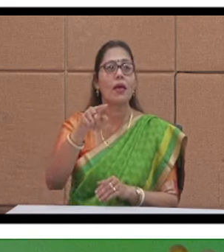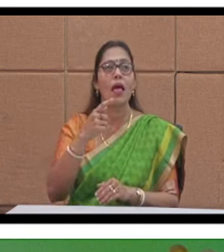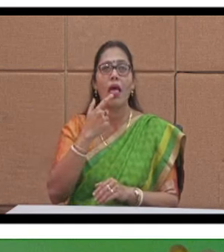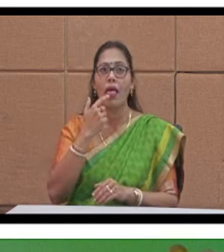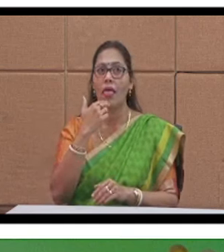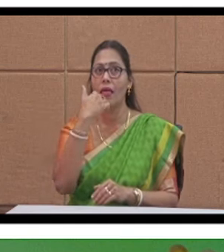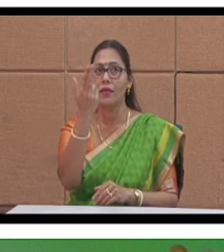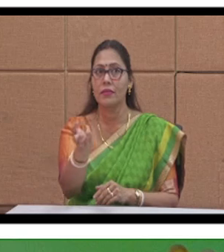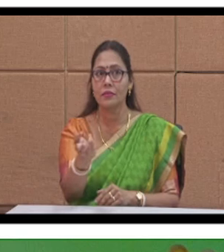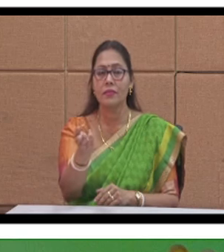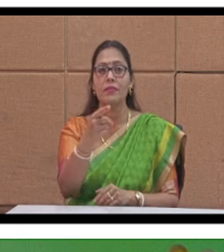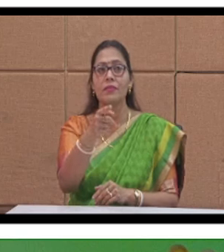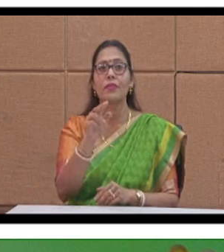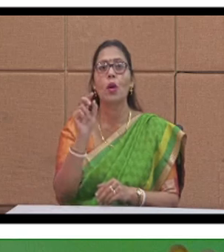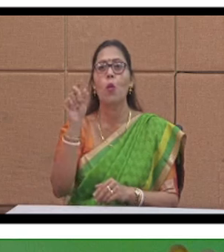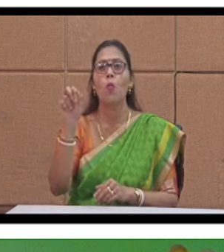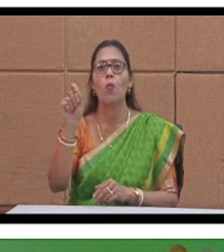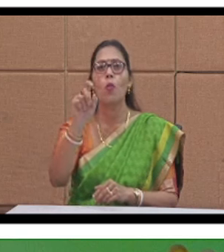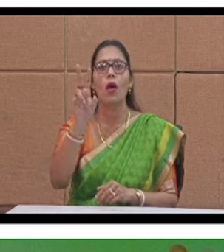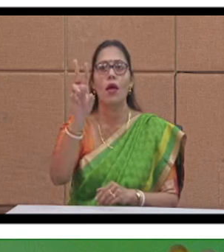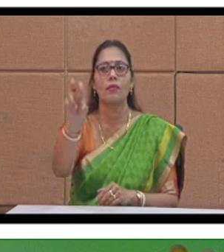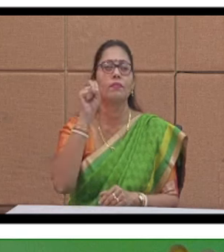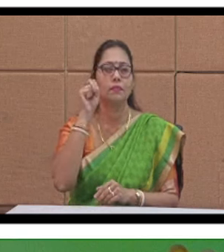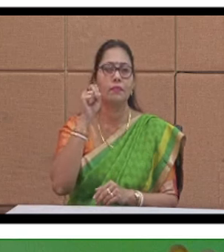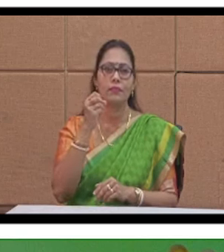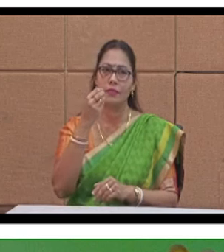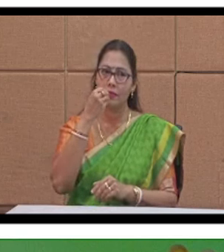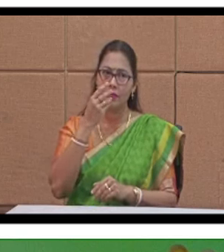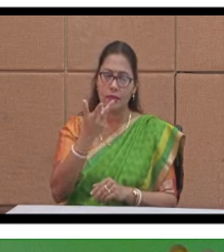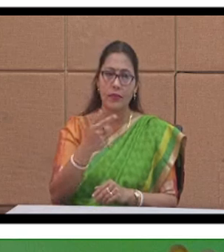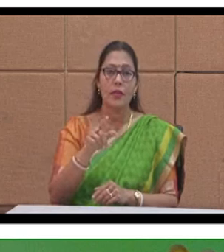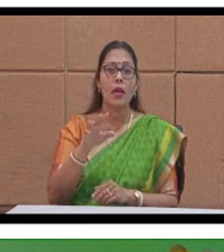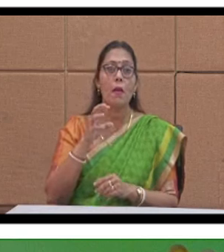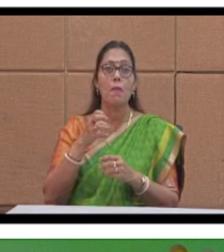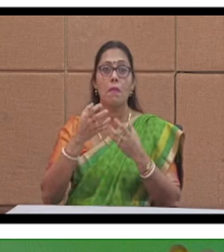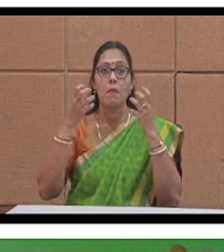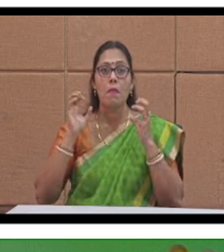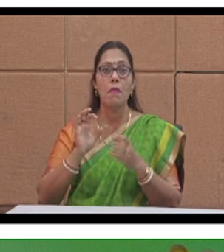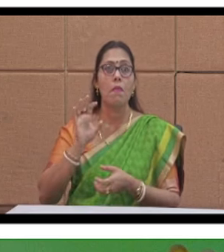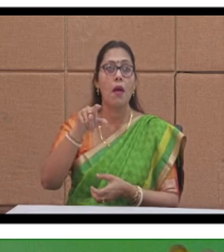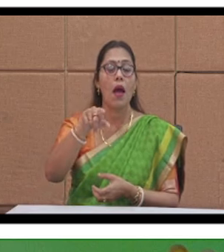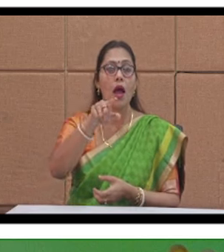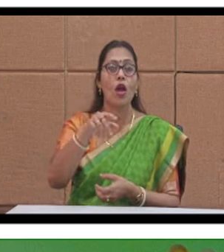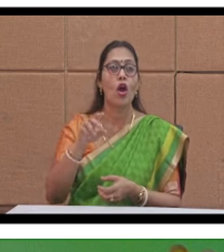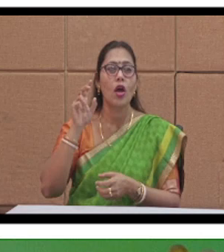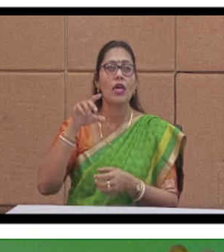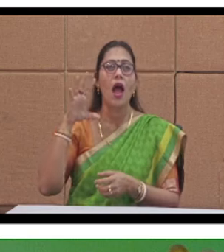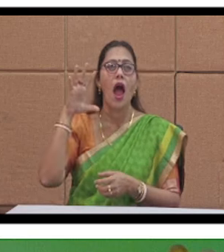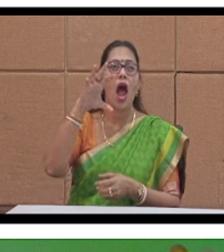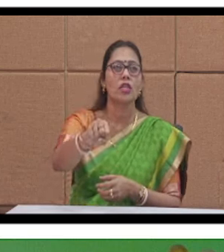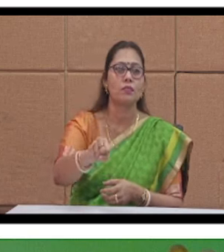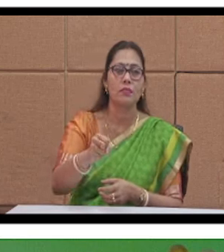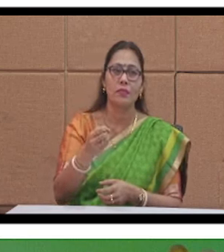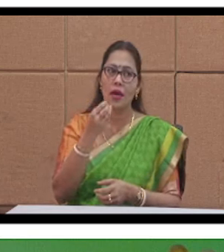জীবটাকে বার করে একটা পোকাকে খেয়ে ফেলে আর বাঘ হরিণ শিকার